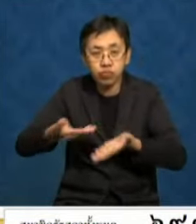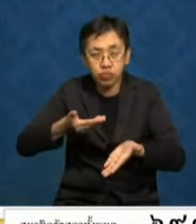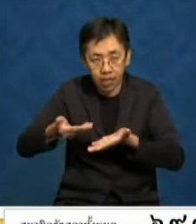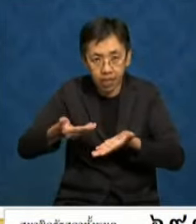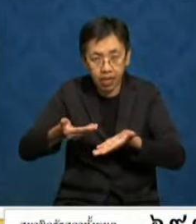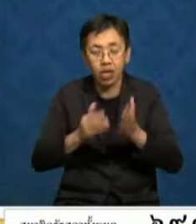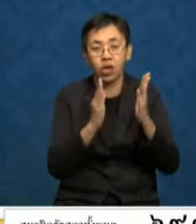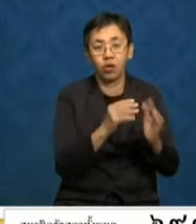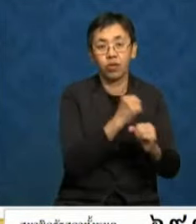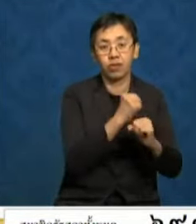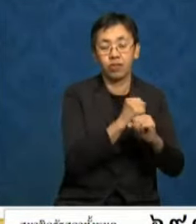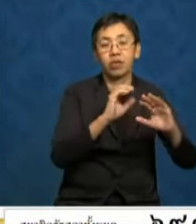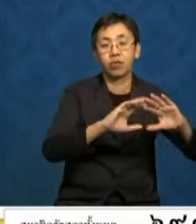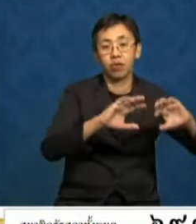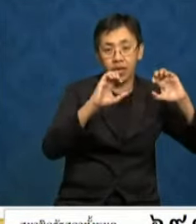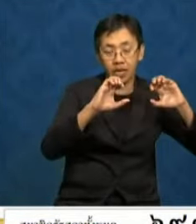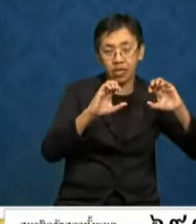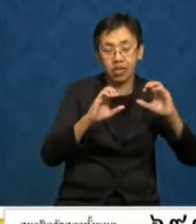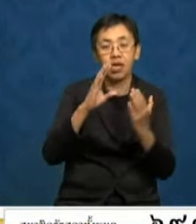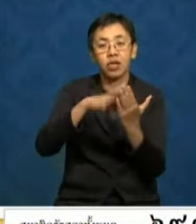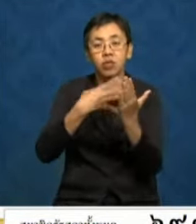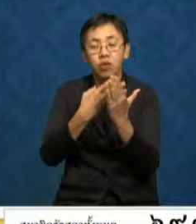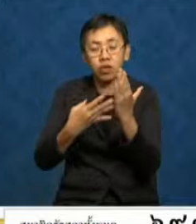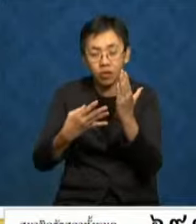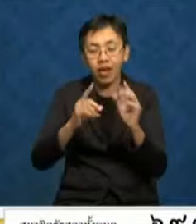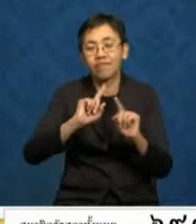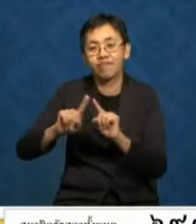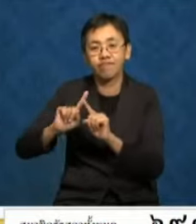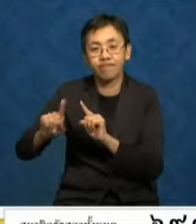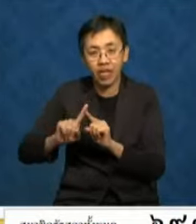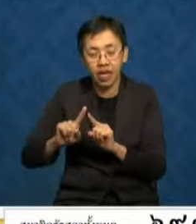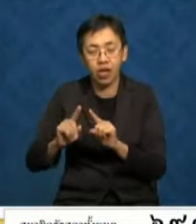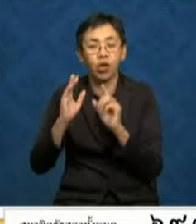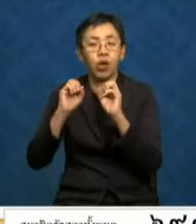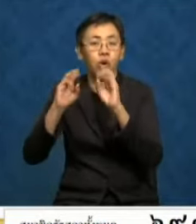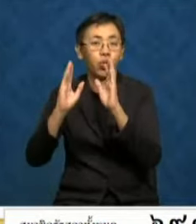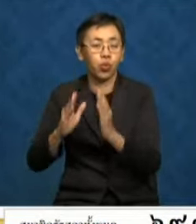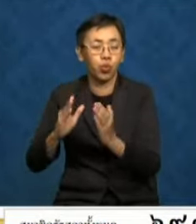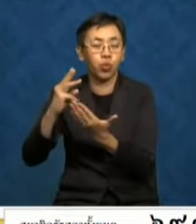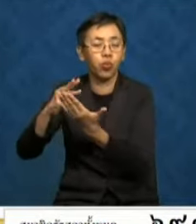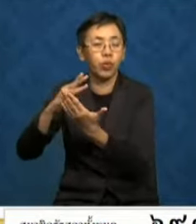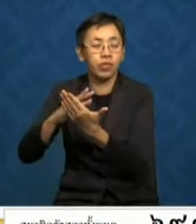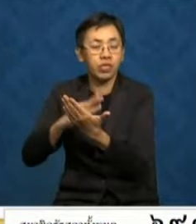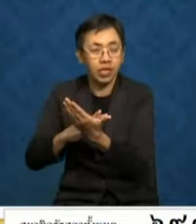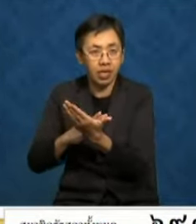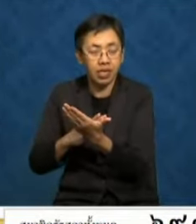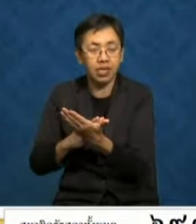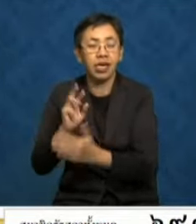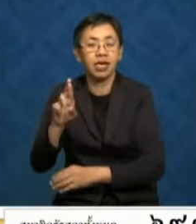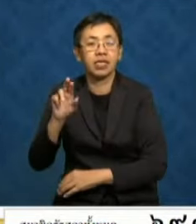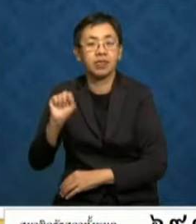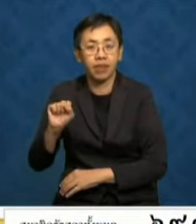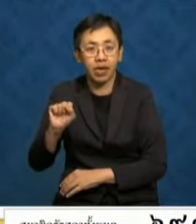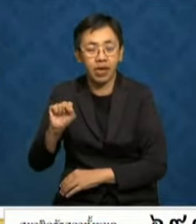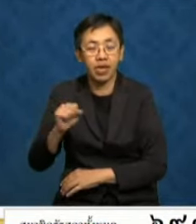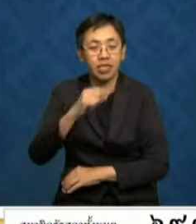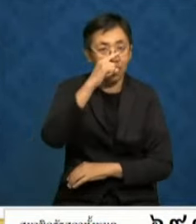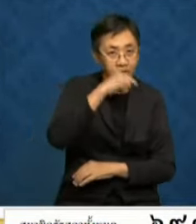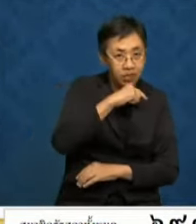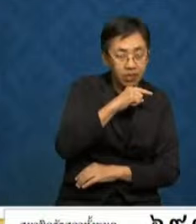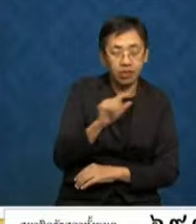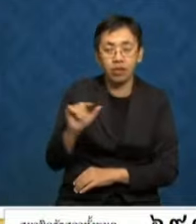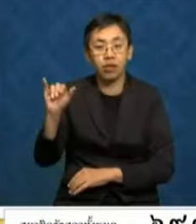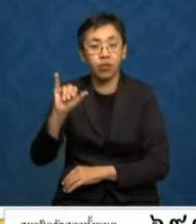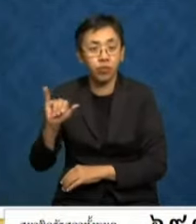หว่างเจ้าหน้าที่รัฐผู้กำหนดนโยบายต่างๆนักวิชาการรวมถึงสมาชิกรัฐสภาของไทยและ